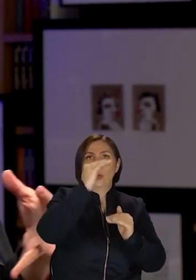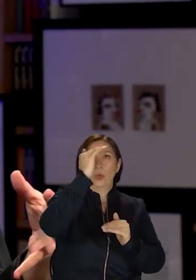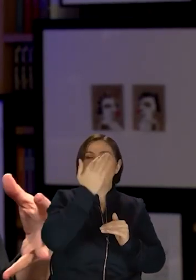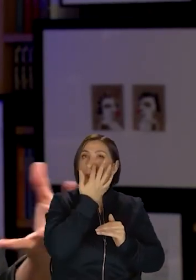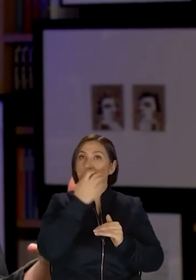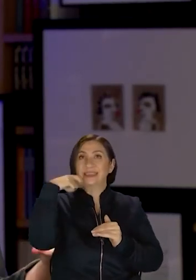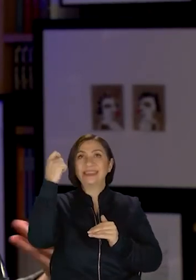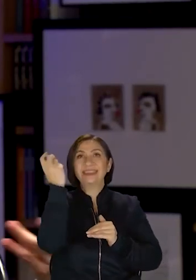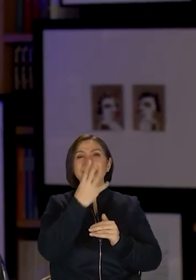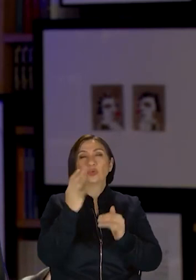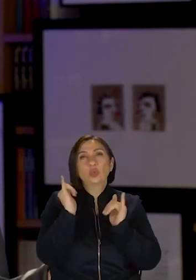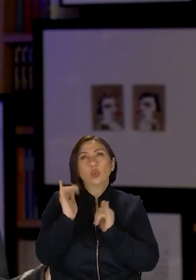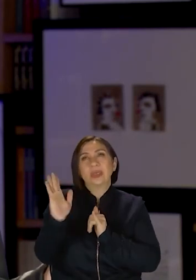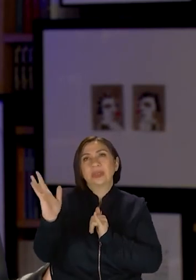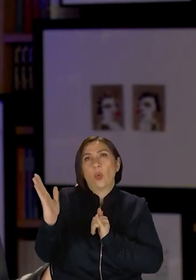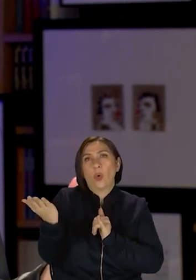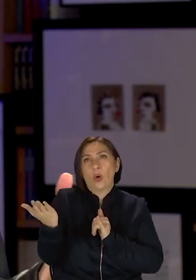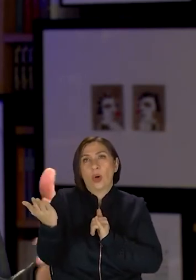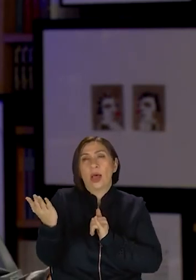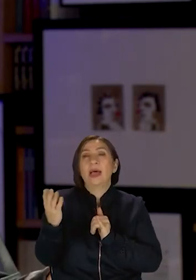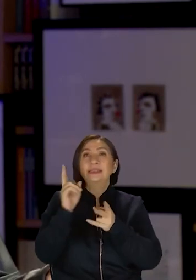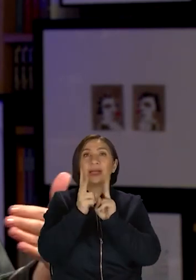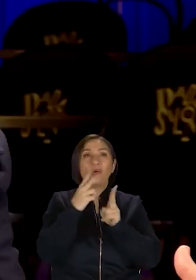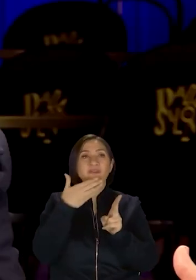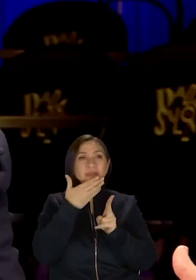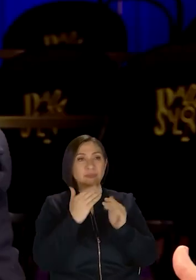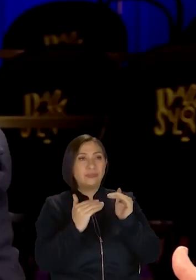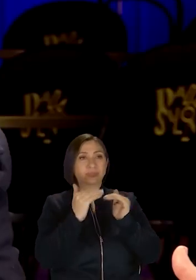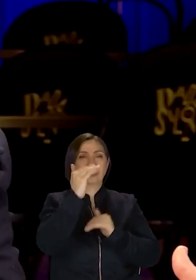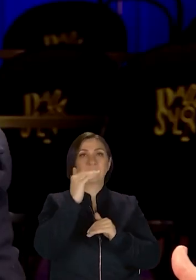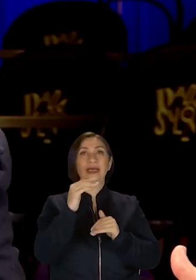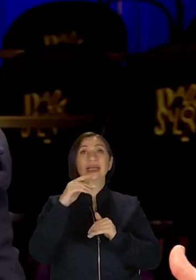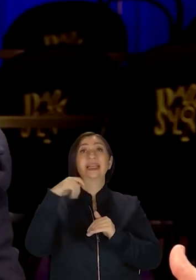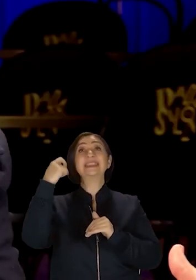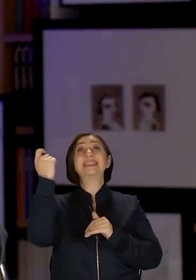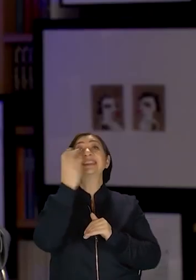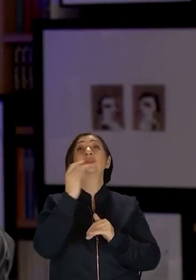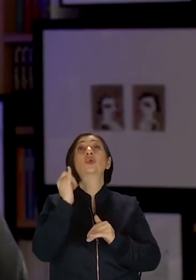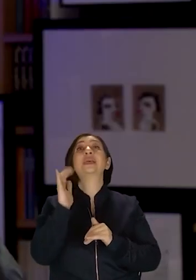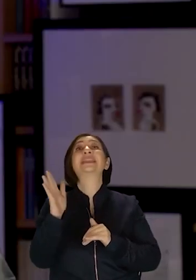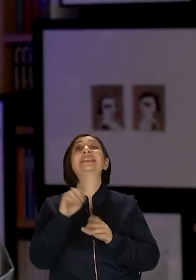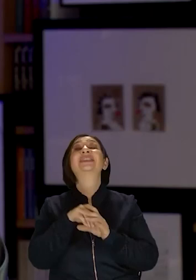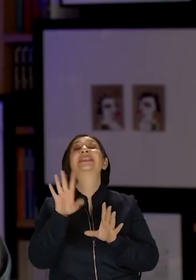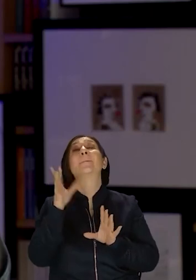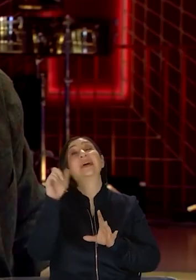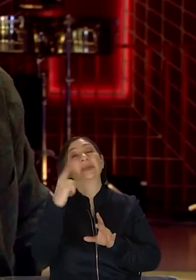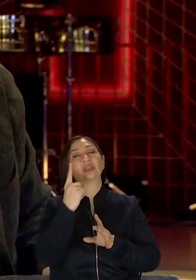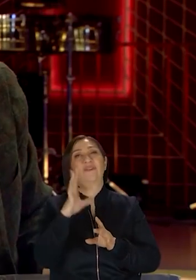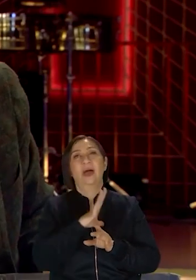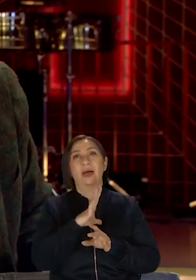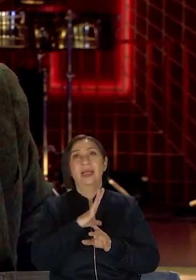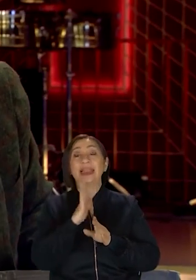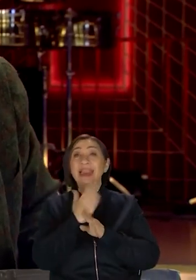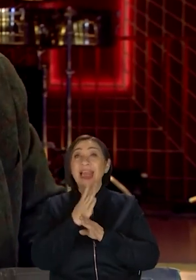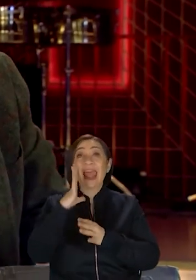Yani dizi sektörü şu anda bence kötü bir durumda. Sinema öyle. Hayır, dizi kötüye gittiği için değil sevgilim. Başka bir nedenle.